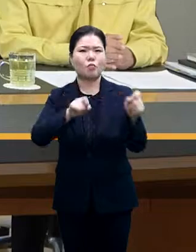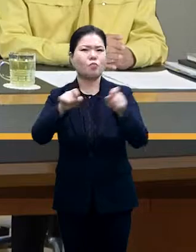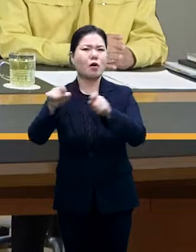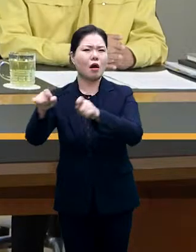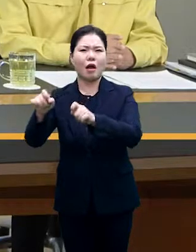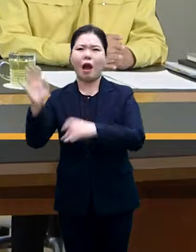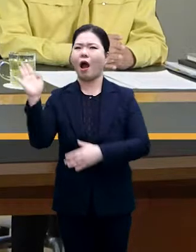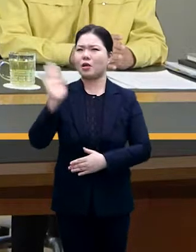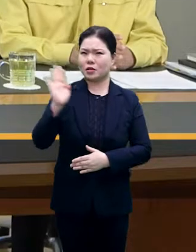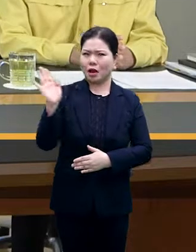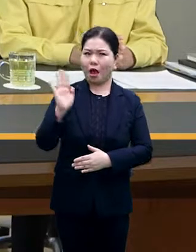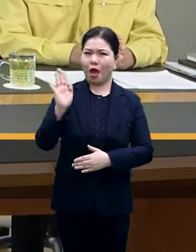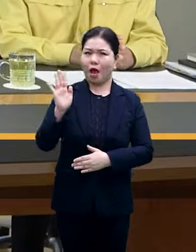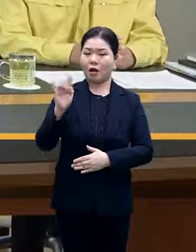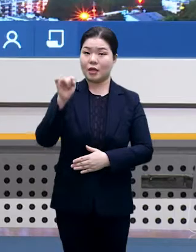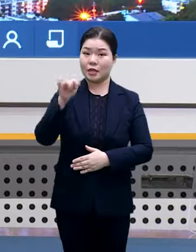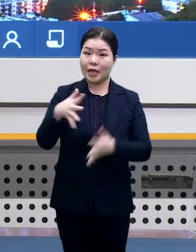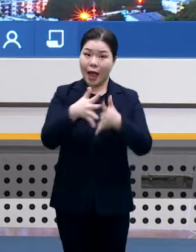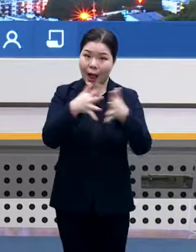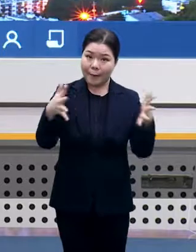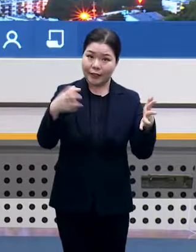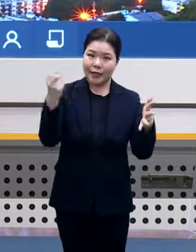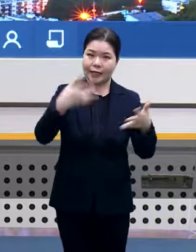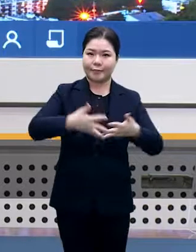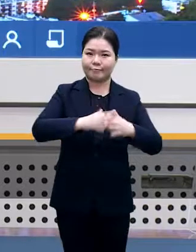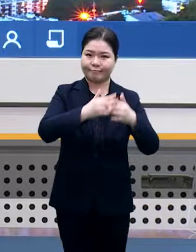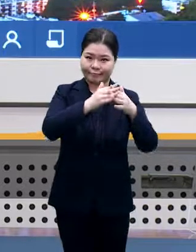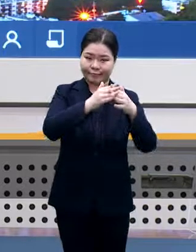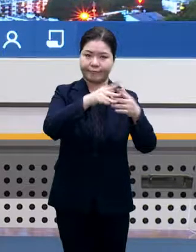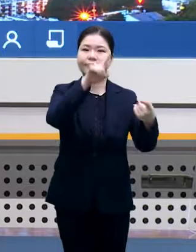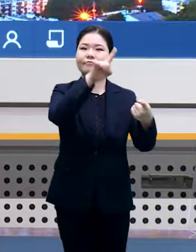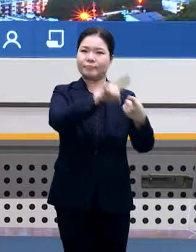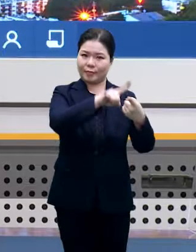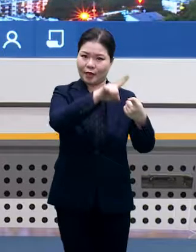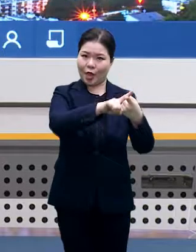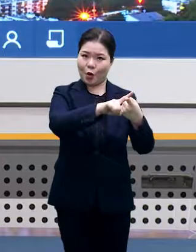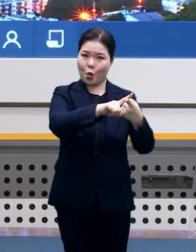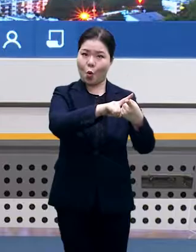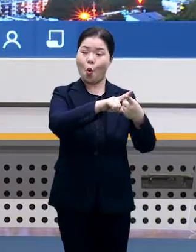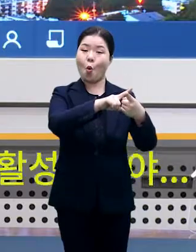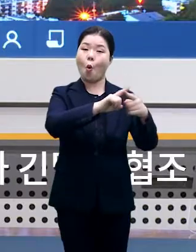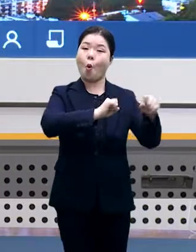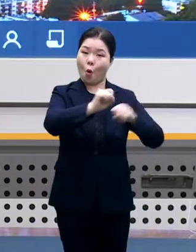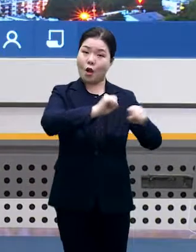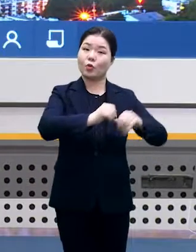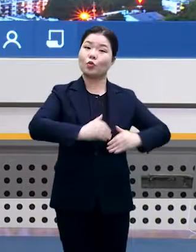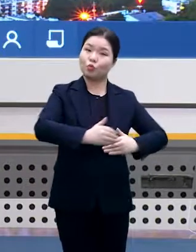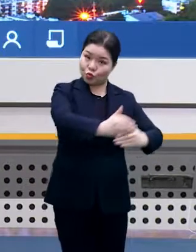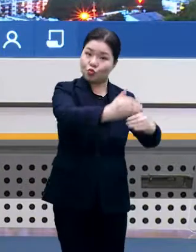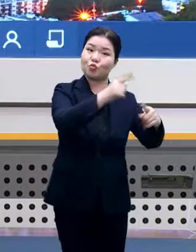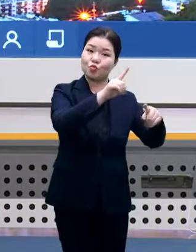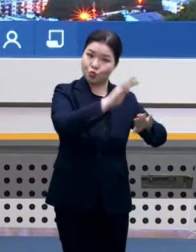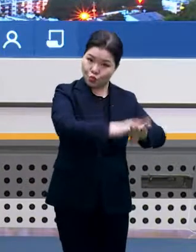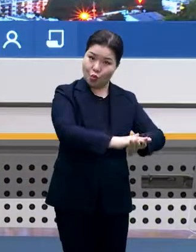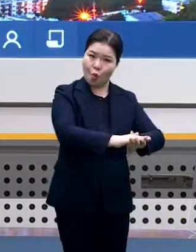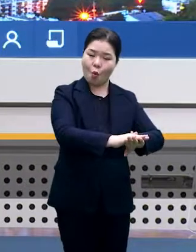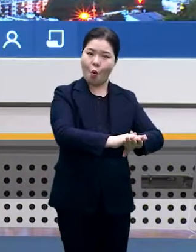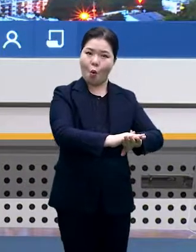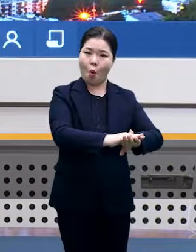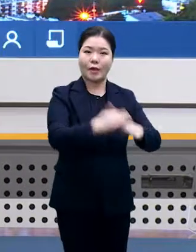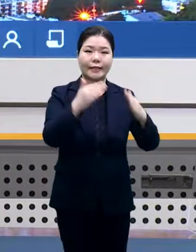재건축을 미룰 게 아니라 이들 아파트의 재건축은 재건축대로 활성화시키면서